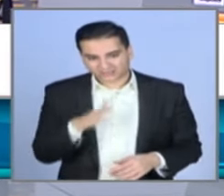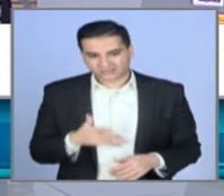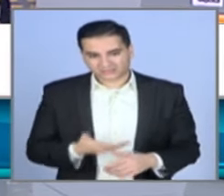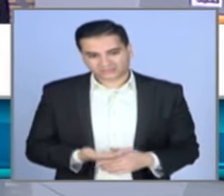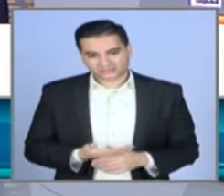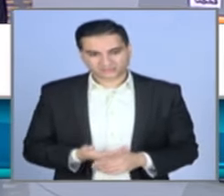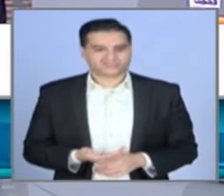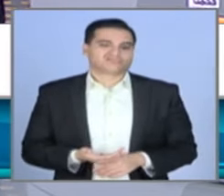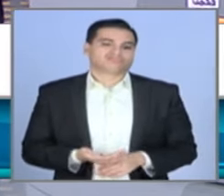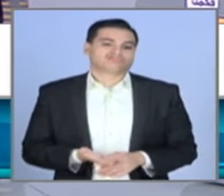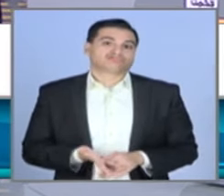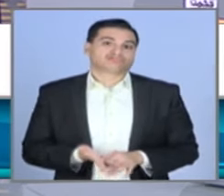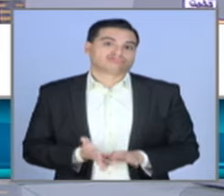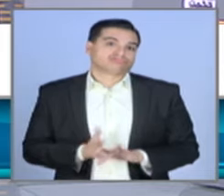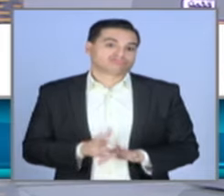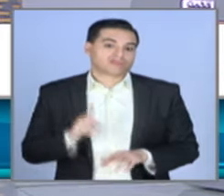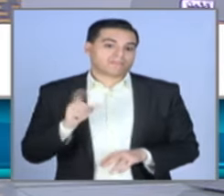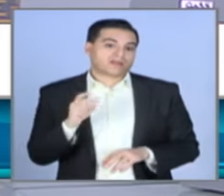بنجلاديش.